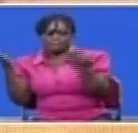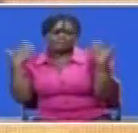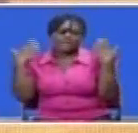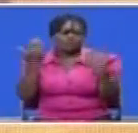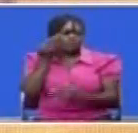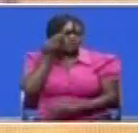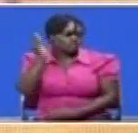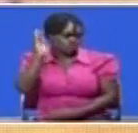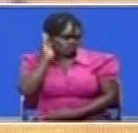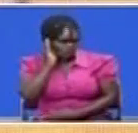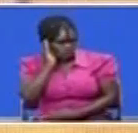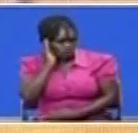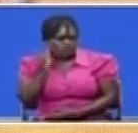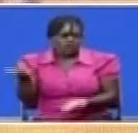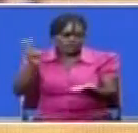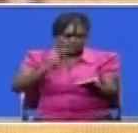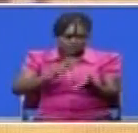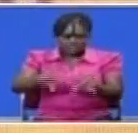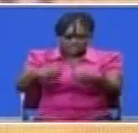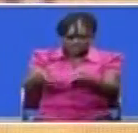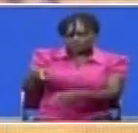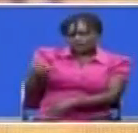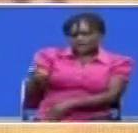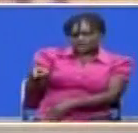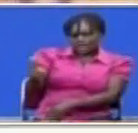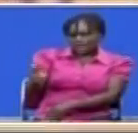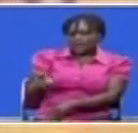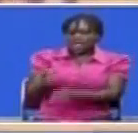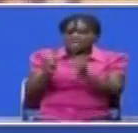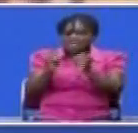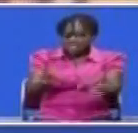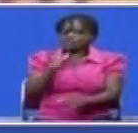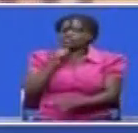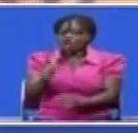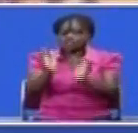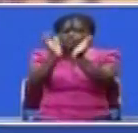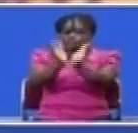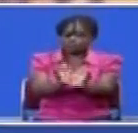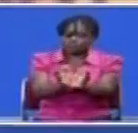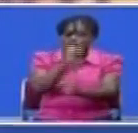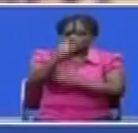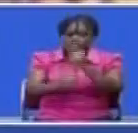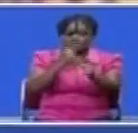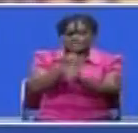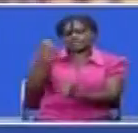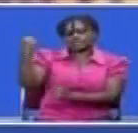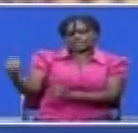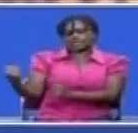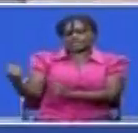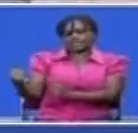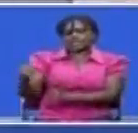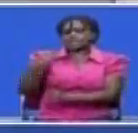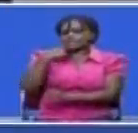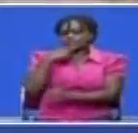na Isiolo, wasajili bunduki walizo nazo, la sivyo wafungwe gerezani miaka 10. Waziri Nkaissery